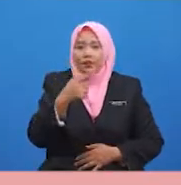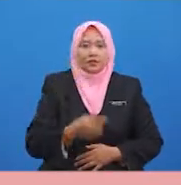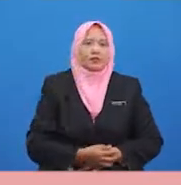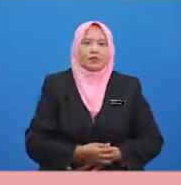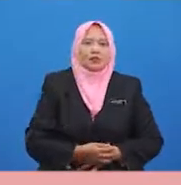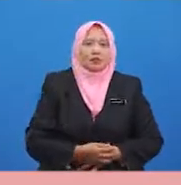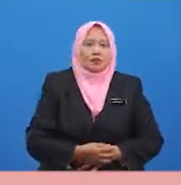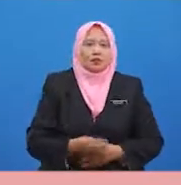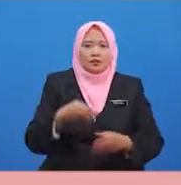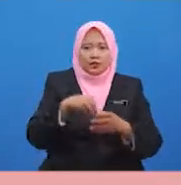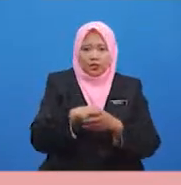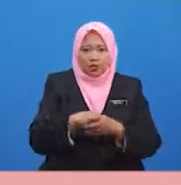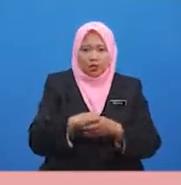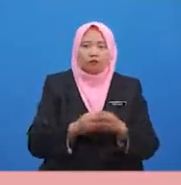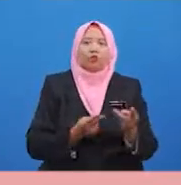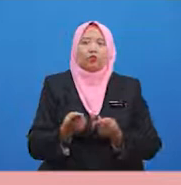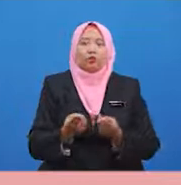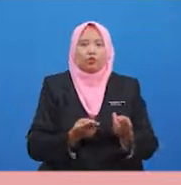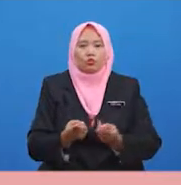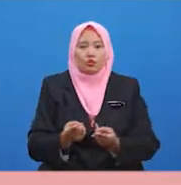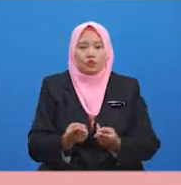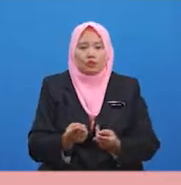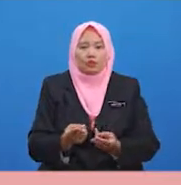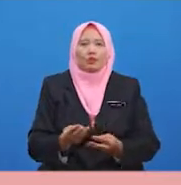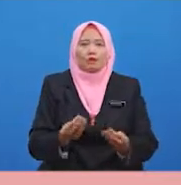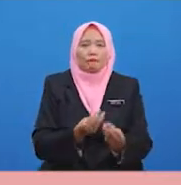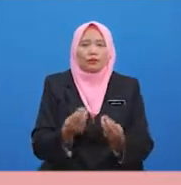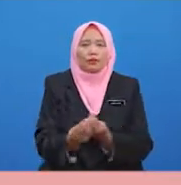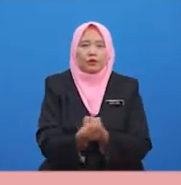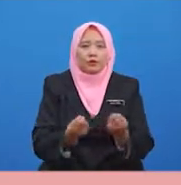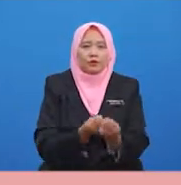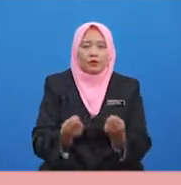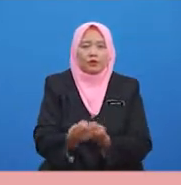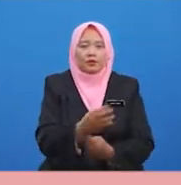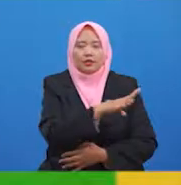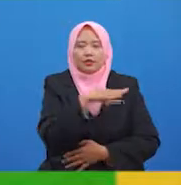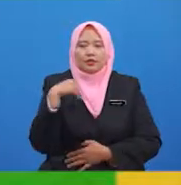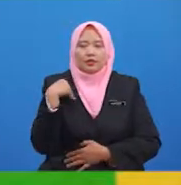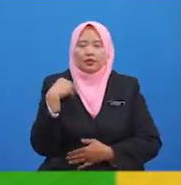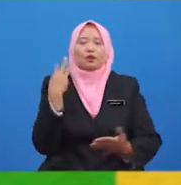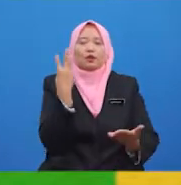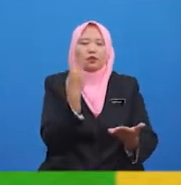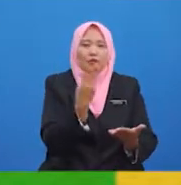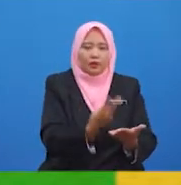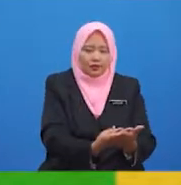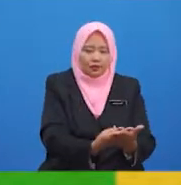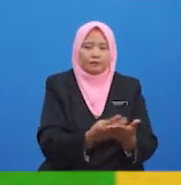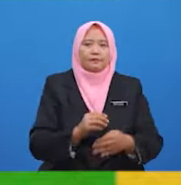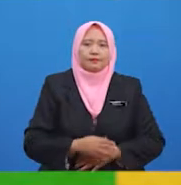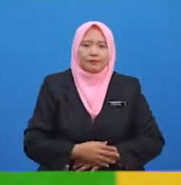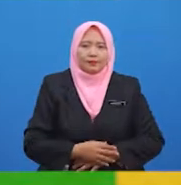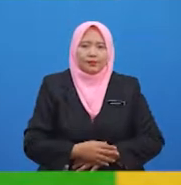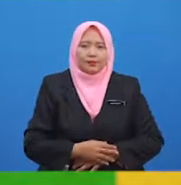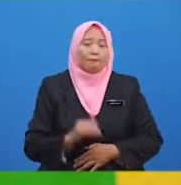dan qabul dalam urusan perniagaan dan keuangan. Murid-murid,